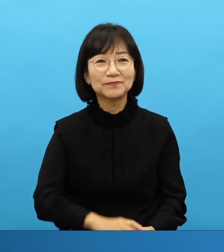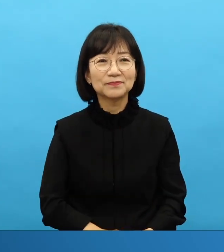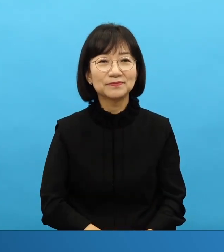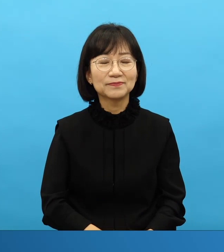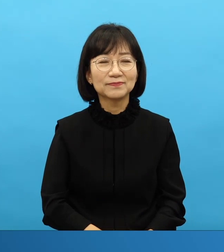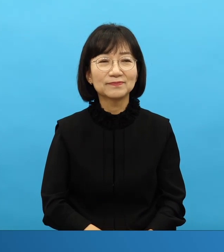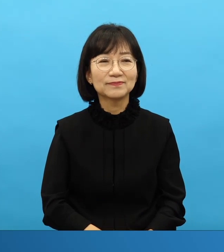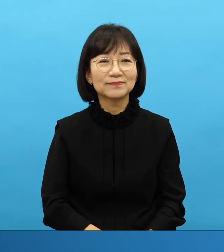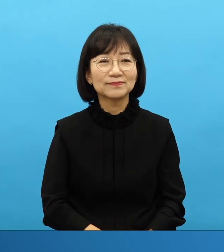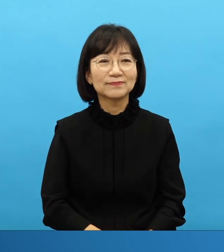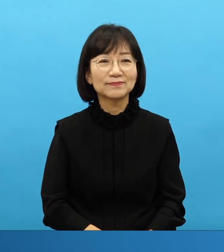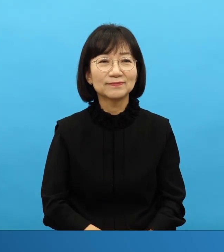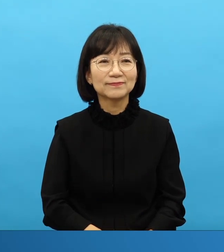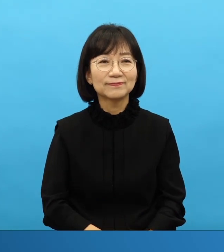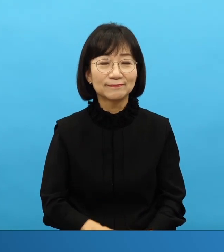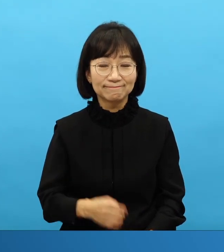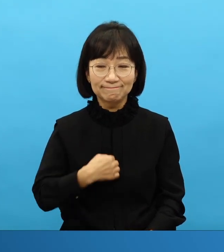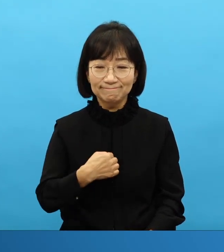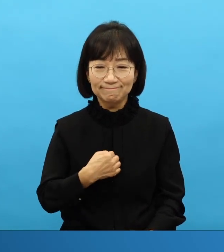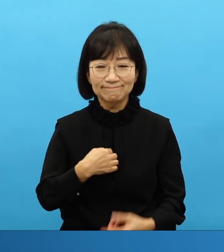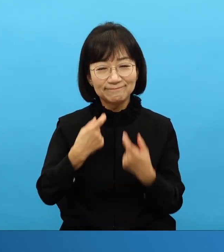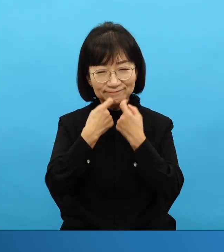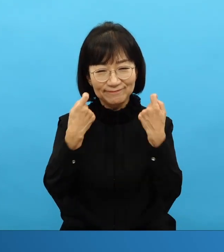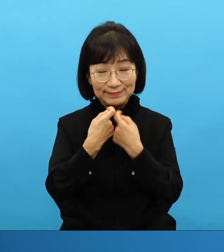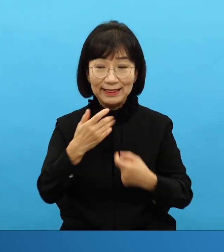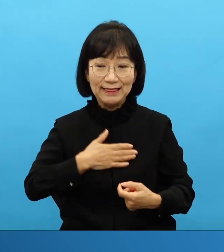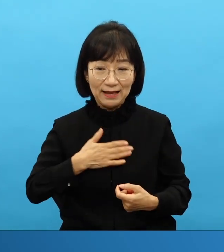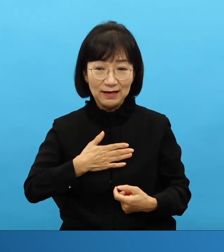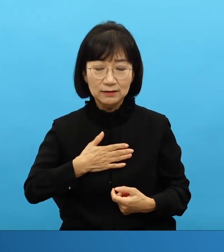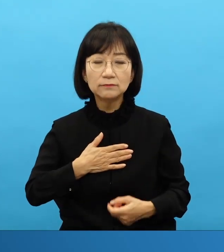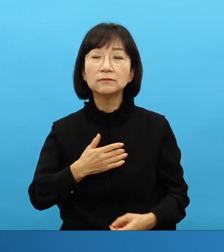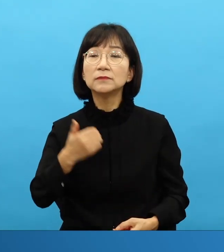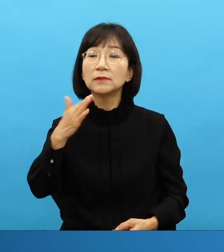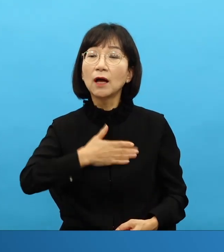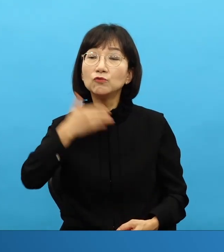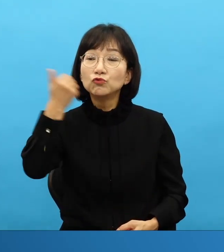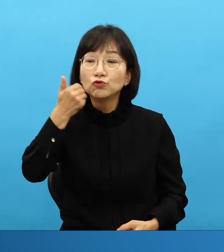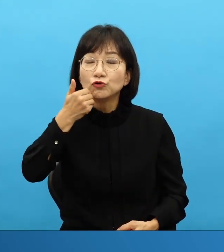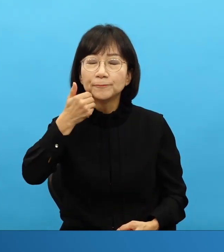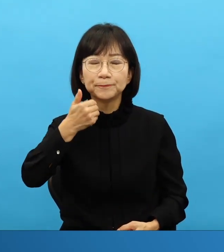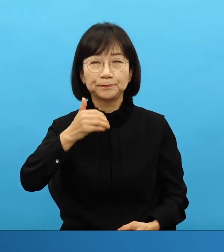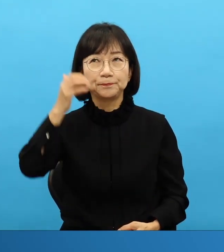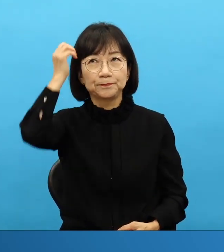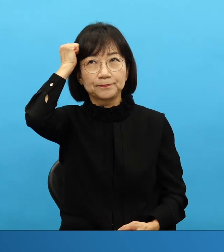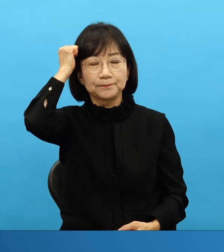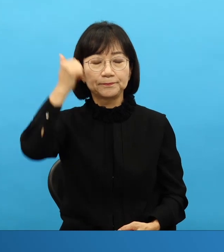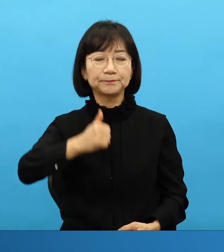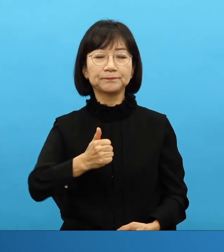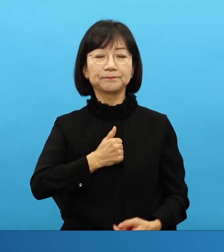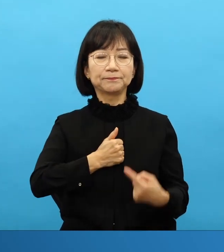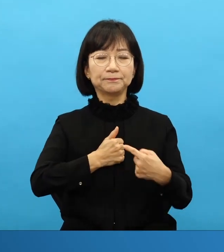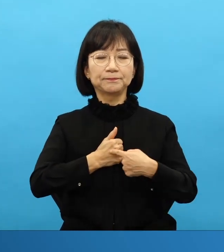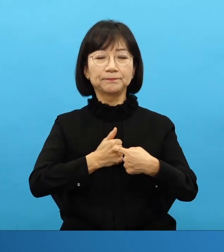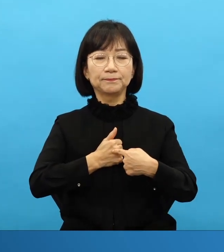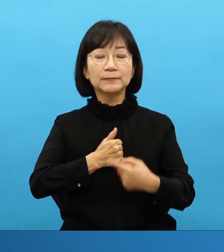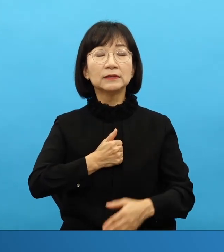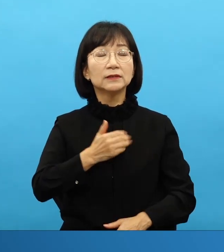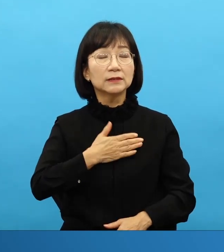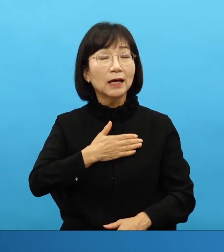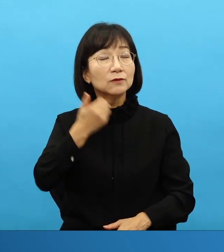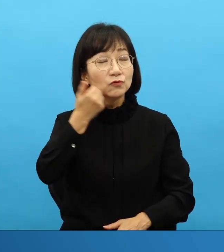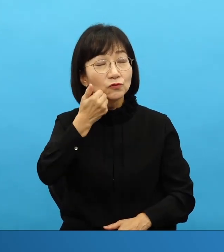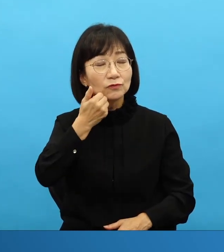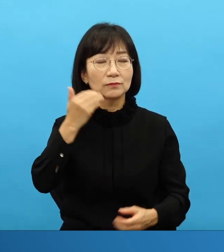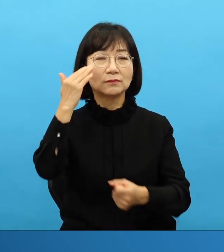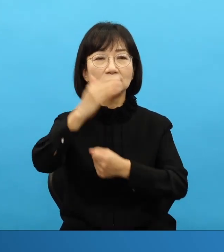개인이 갖게 되는 겁니다. 这个也就是我个人的拥有了 하나님의 자녀라는 신분과 神